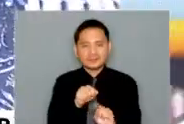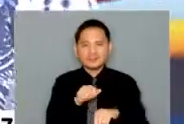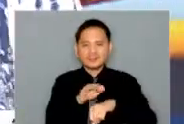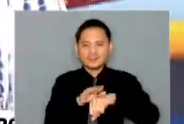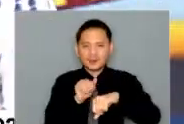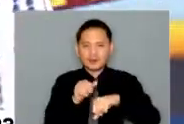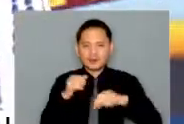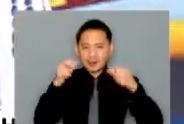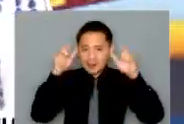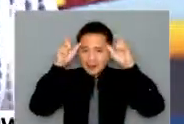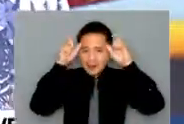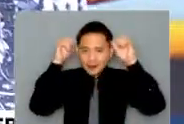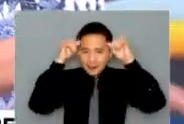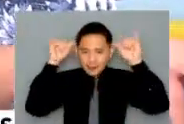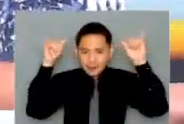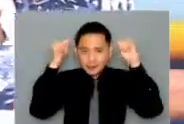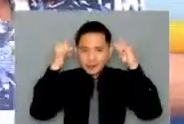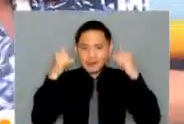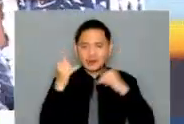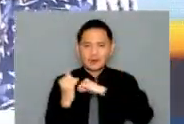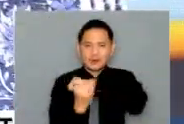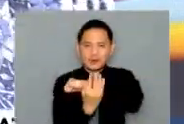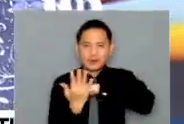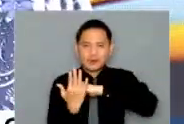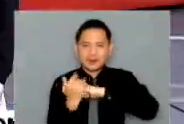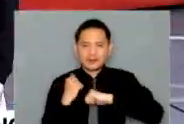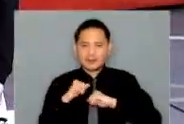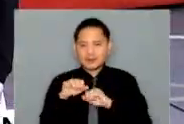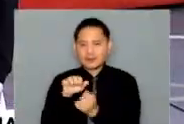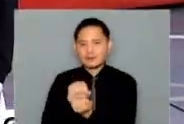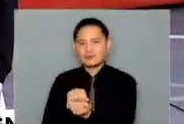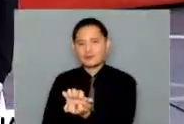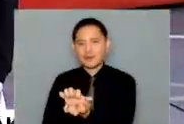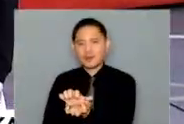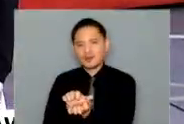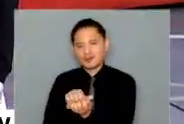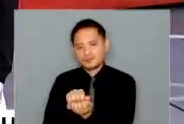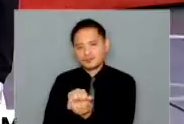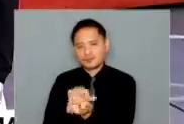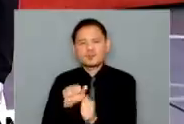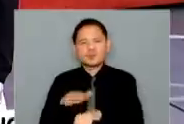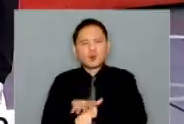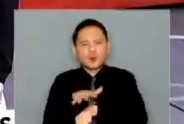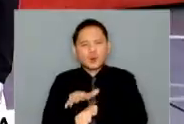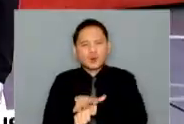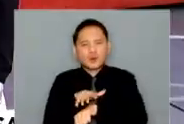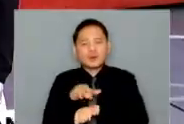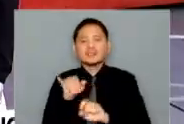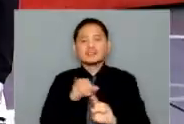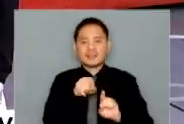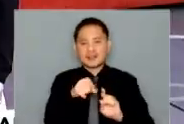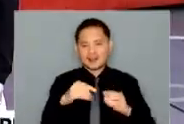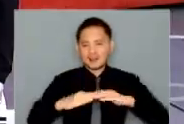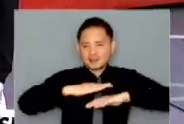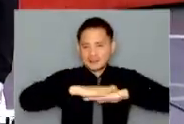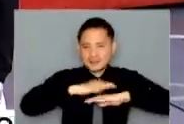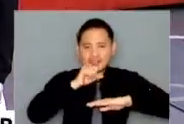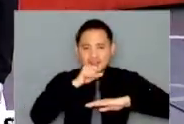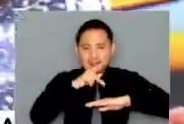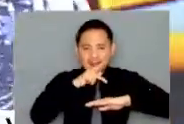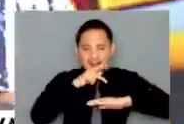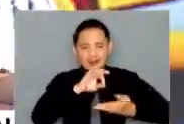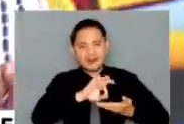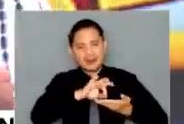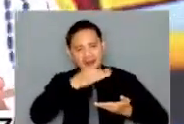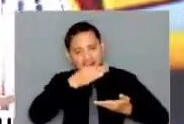Pagka kumukain silang damo, pakonti-konti, pero madalas. So parang ganun din yun, nag-graze, dadaanan nyo lang, pakonti-konti